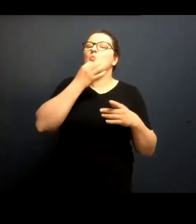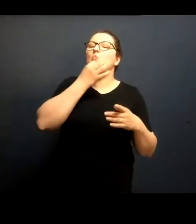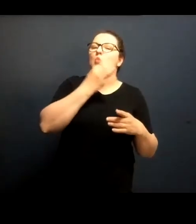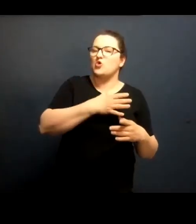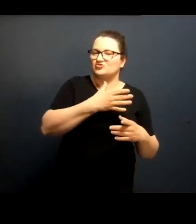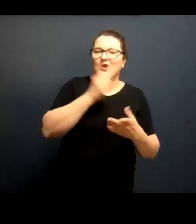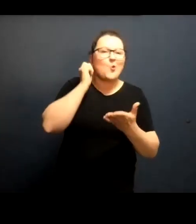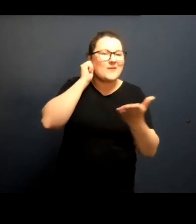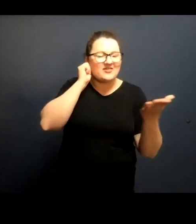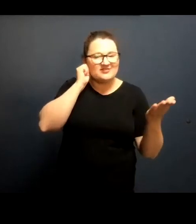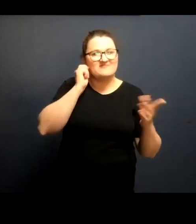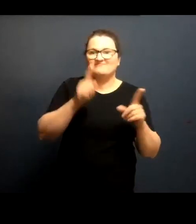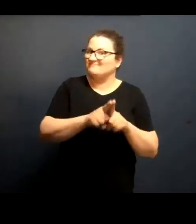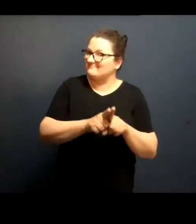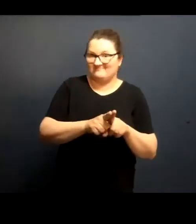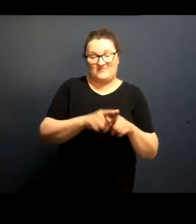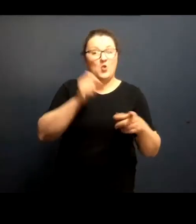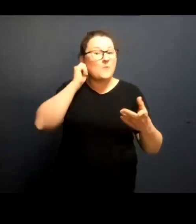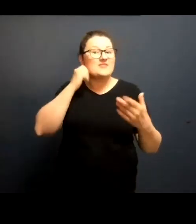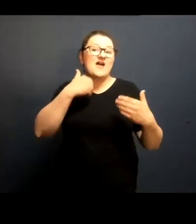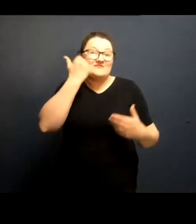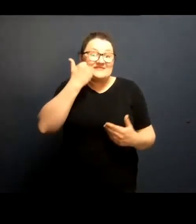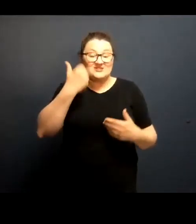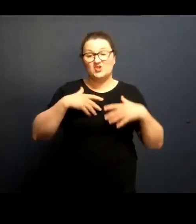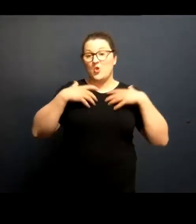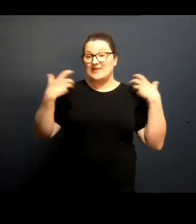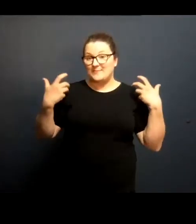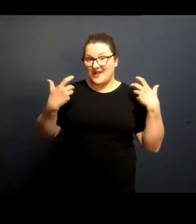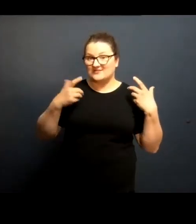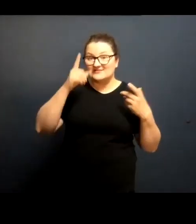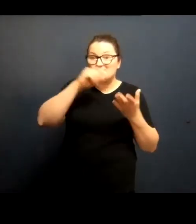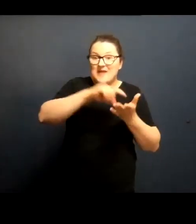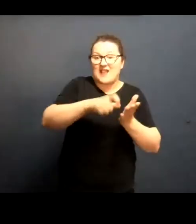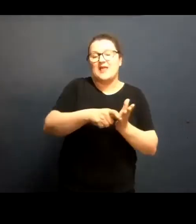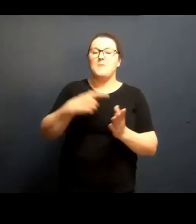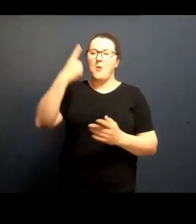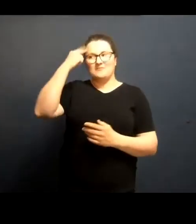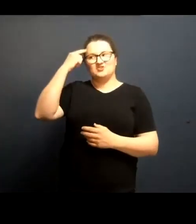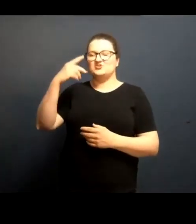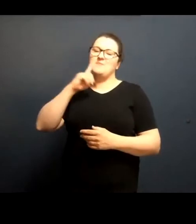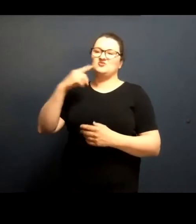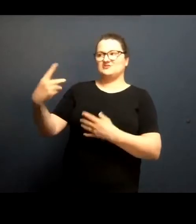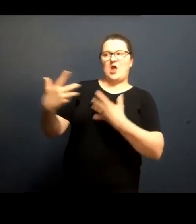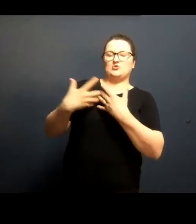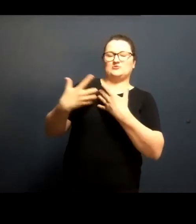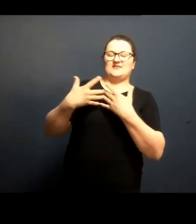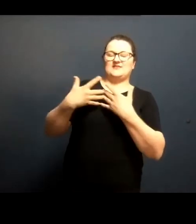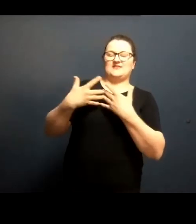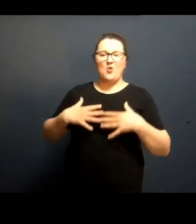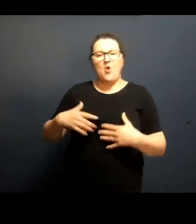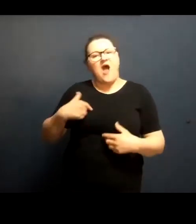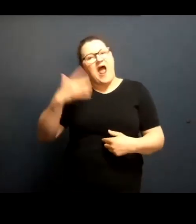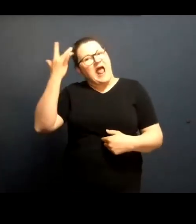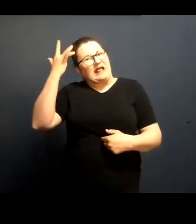wstydzi się rozebrać w sypialni, ponieważ wydaje jej się, że mężczyzna cały czas ocenia jej ciało, a ona wie, że to ciało jest